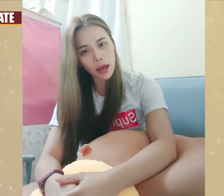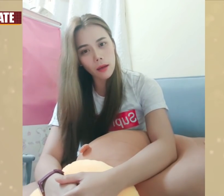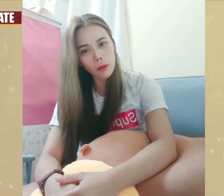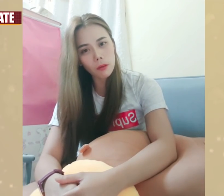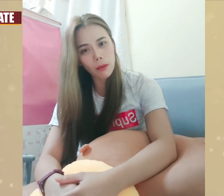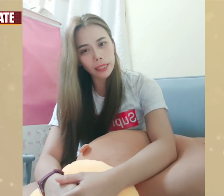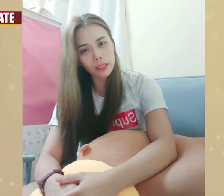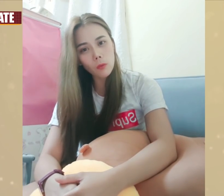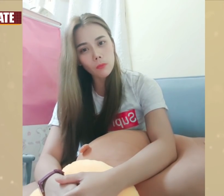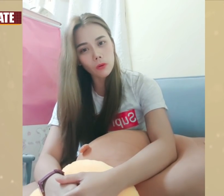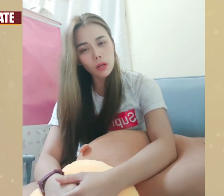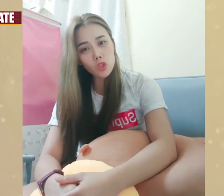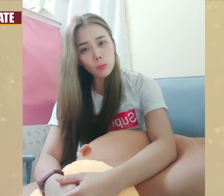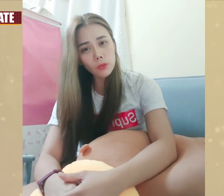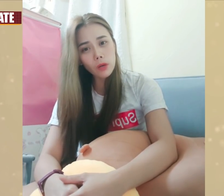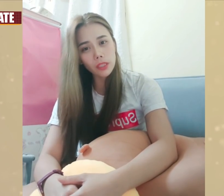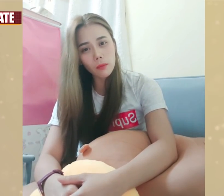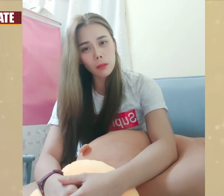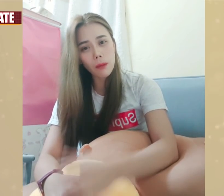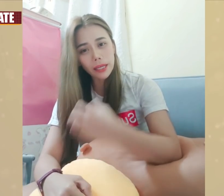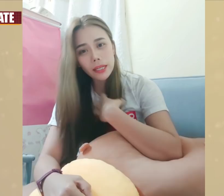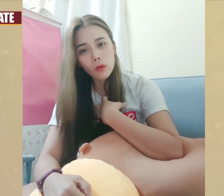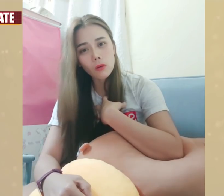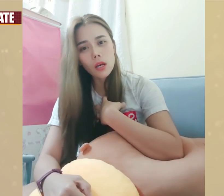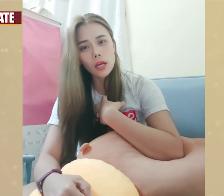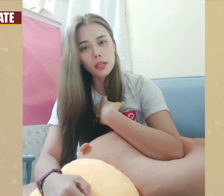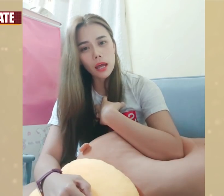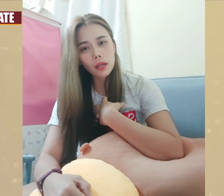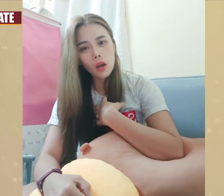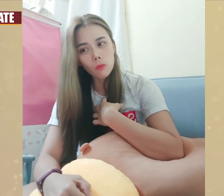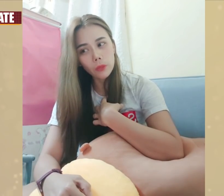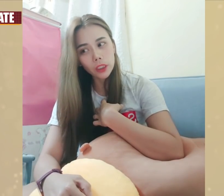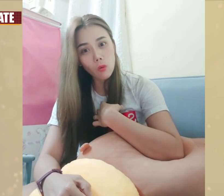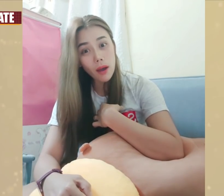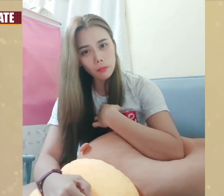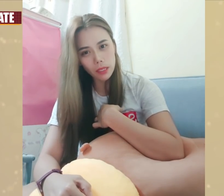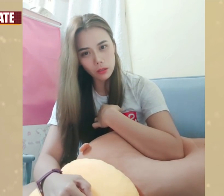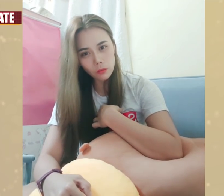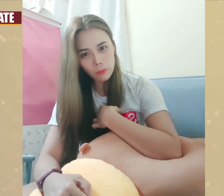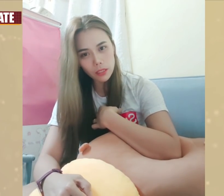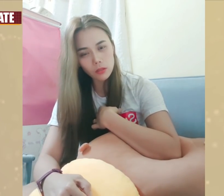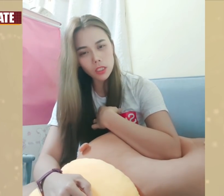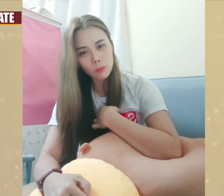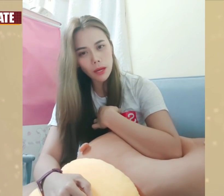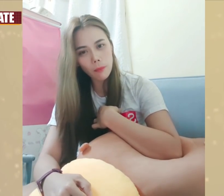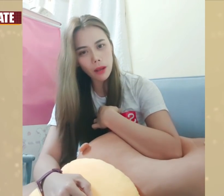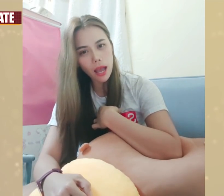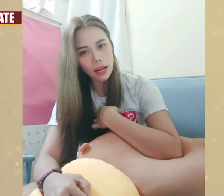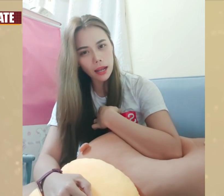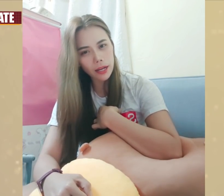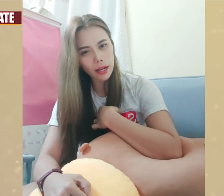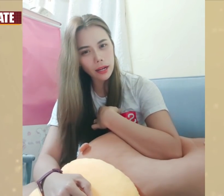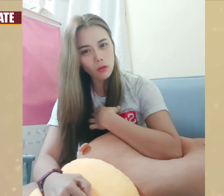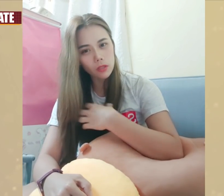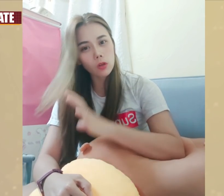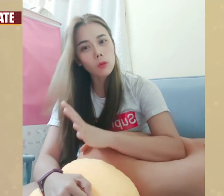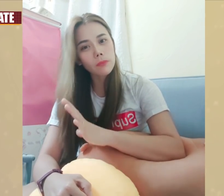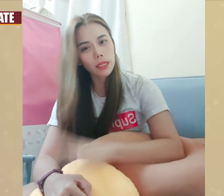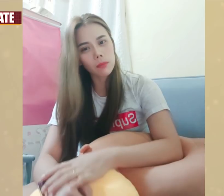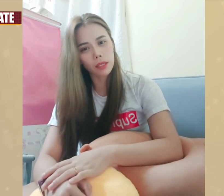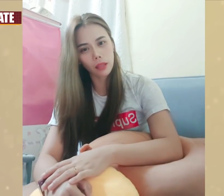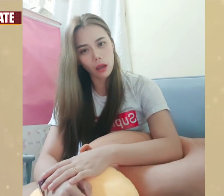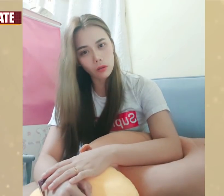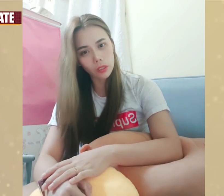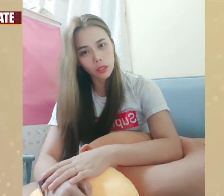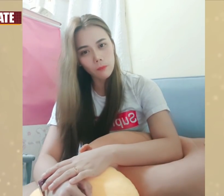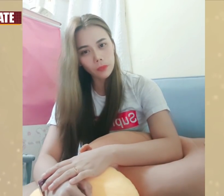ay ang pagbabayad daw po. Gusto po daw niyang magbayad ako ng worth 1 million pesos para pag-aalaga ng anak ko sa loob